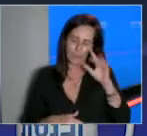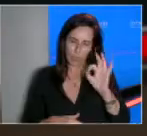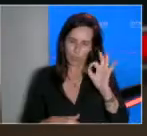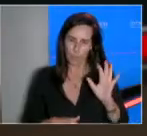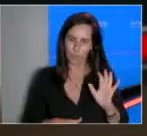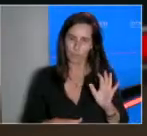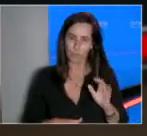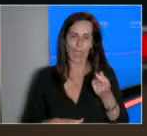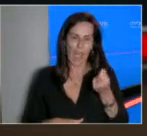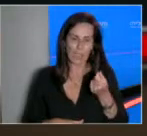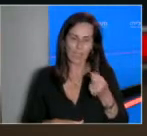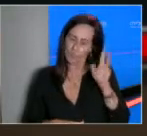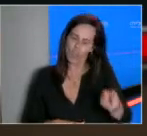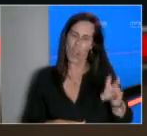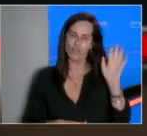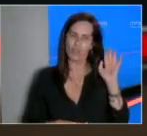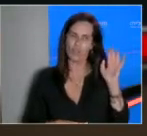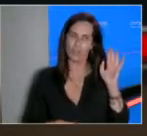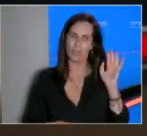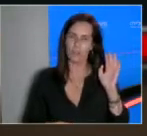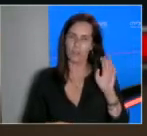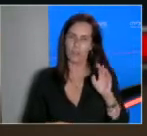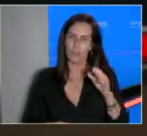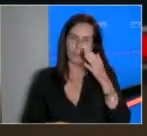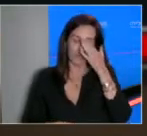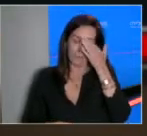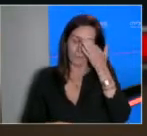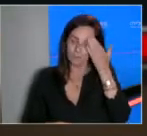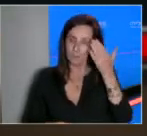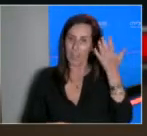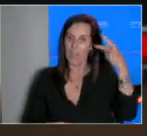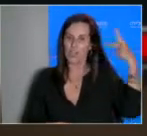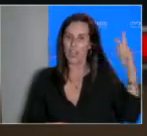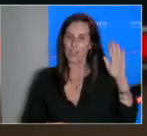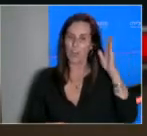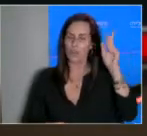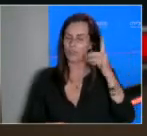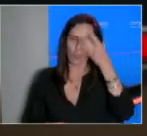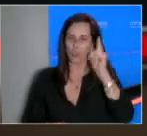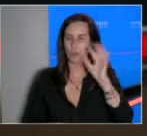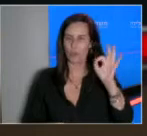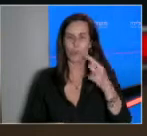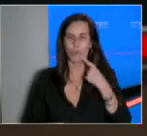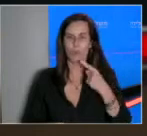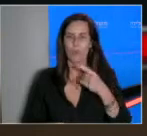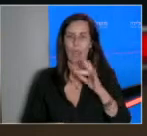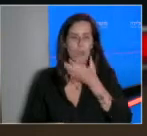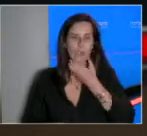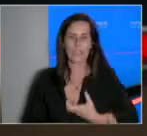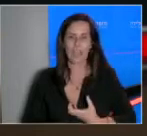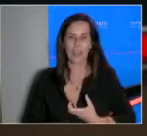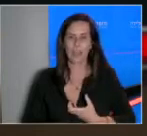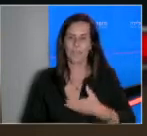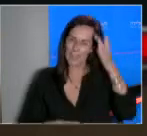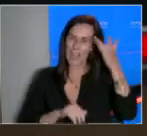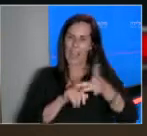טוב. הכסף ישנו. אתה יודע, היה פילוסוף בלגי, שכחתי את שמו, שאמר, היה לו סכן ארוך, והיה